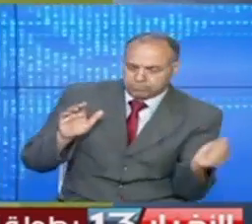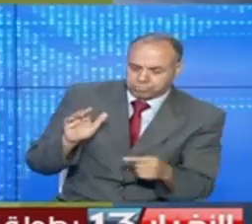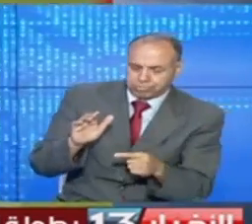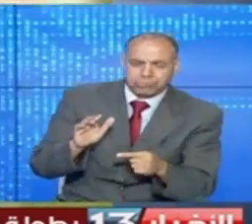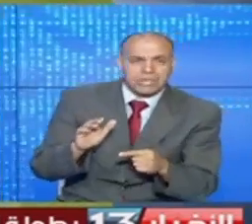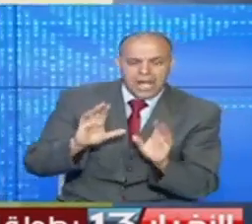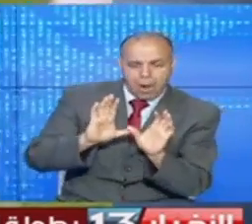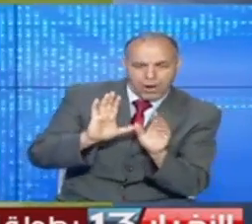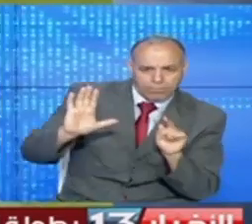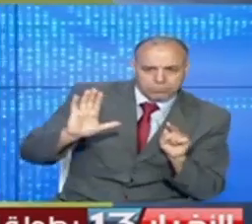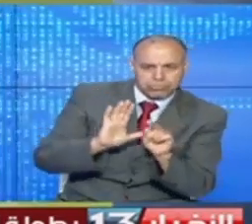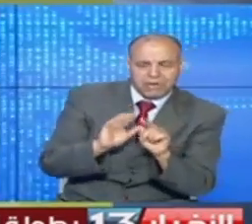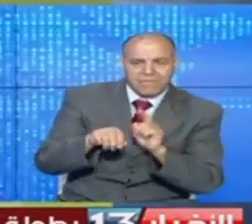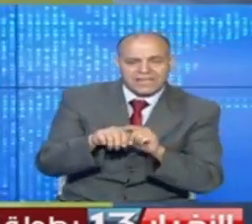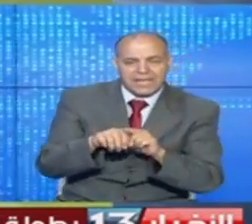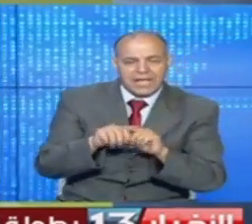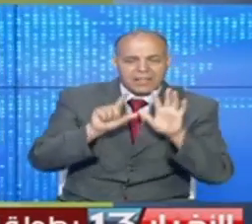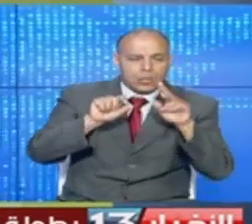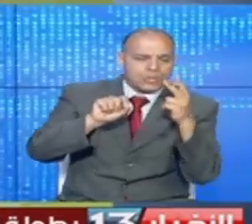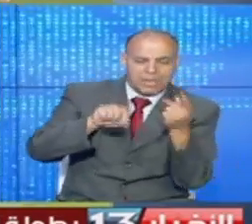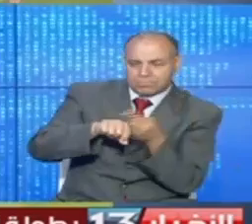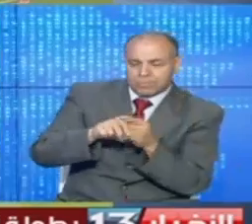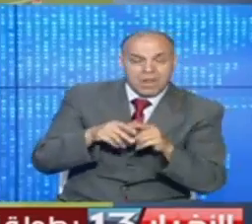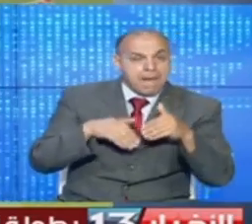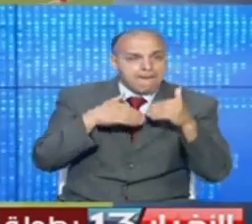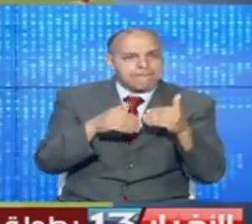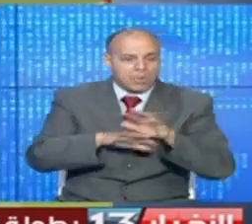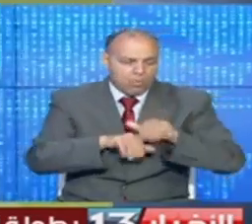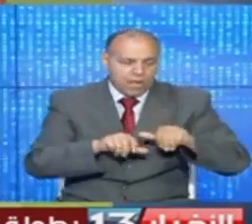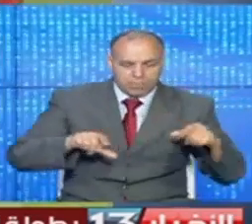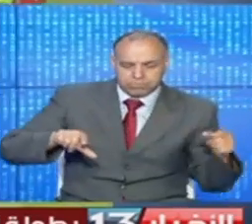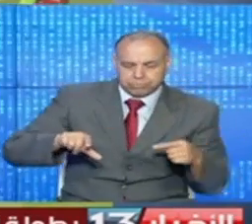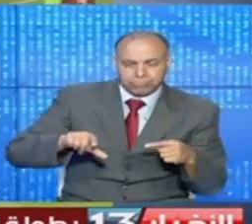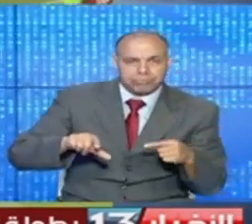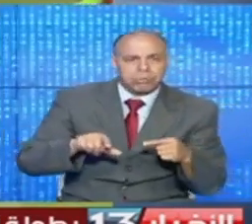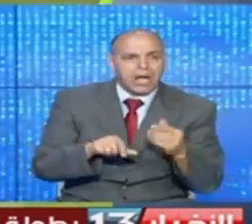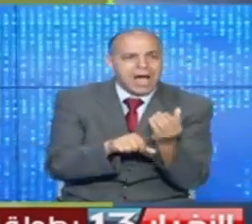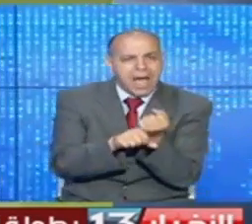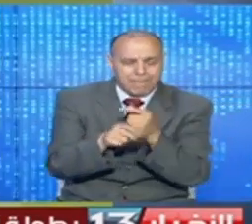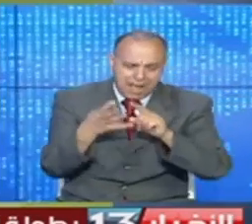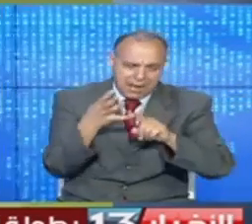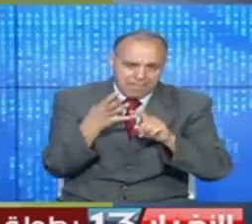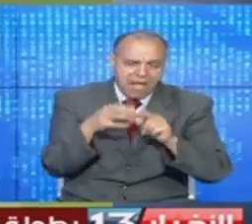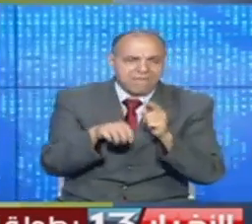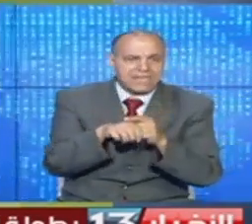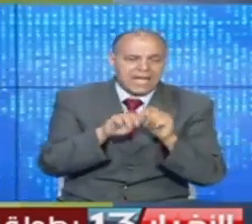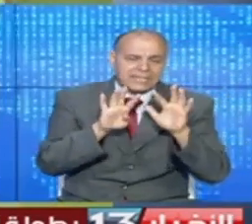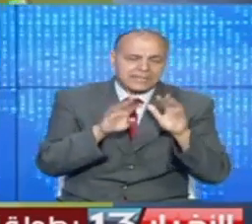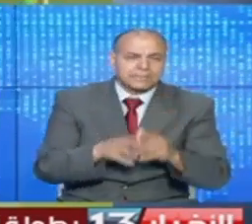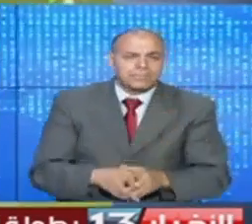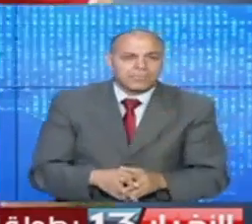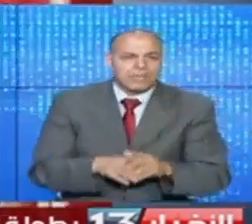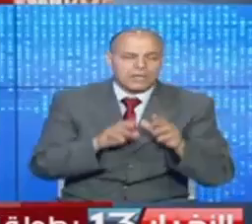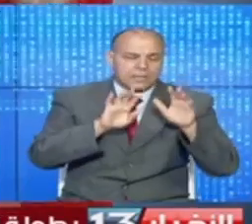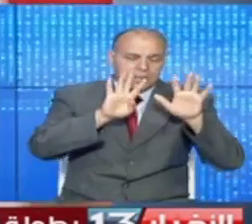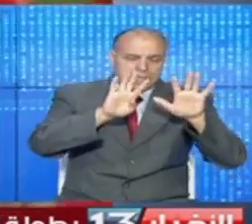من ضربة جزاء في الدقيقة 72، ثم اختتم مولر سلسلة الأهداف بتحقيق الهدف الرابع في الدقيقة